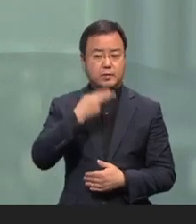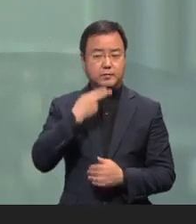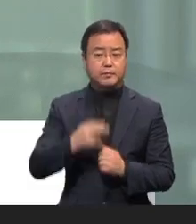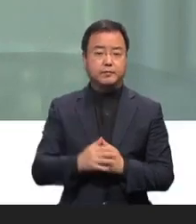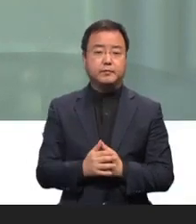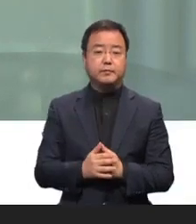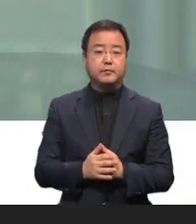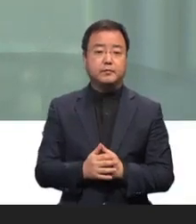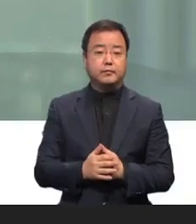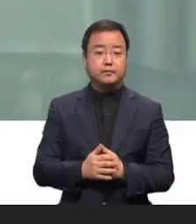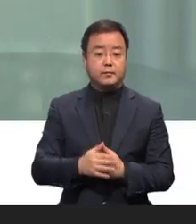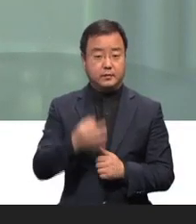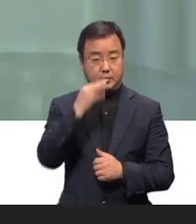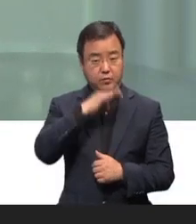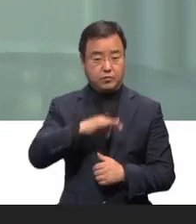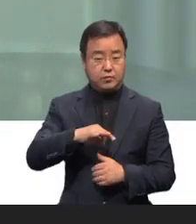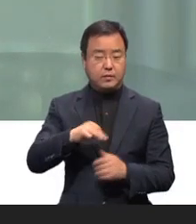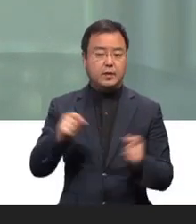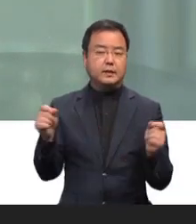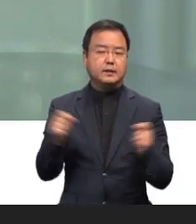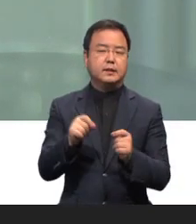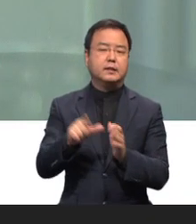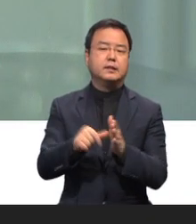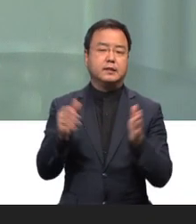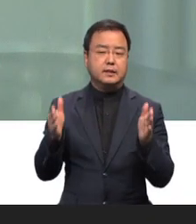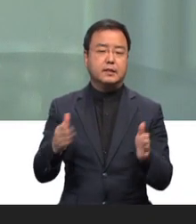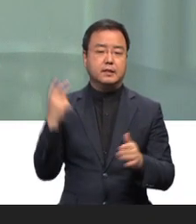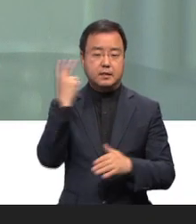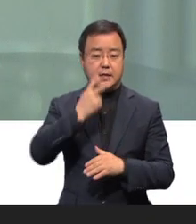1 에 가입 한번 하기 아님 향해